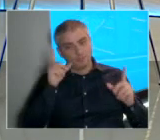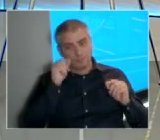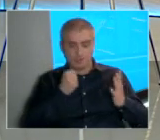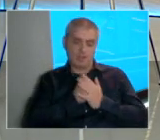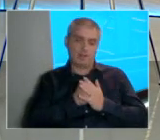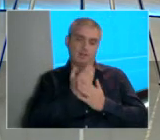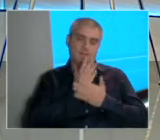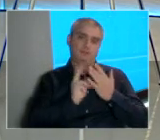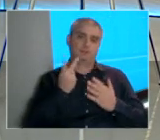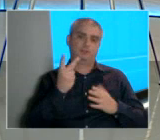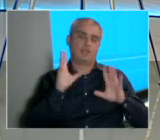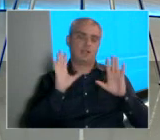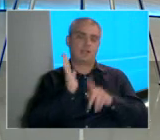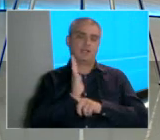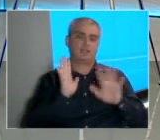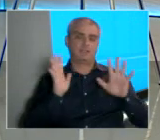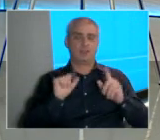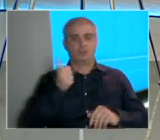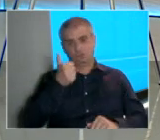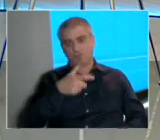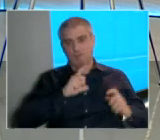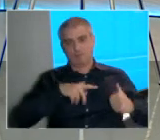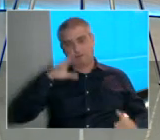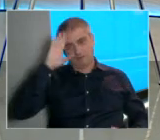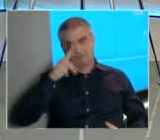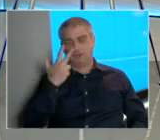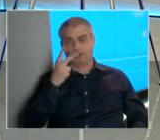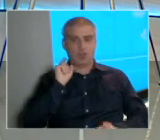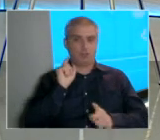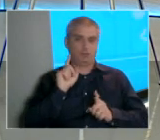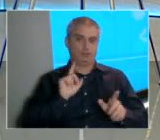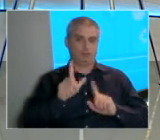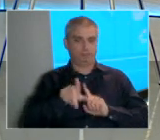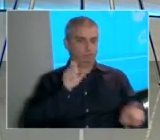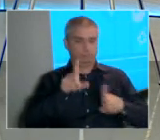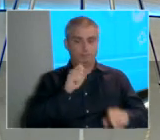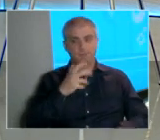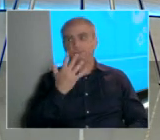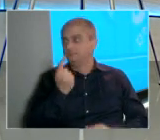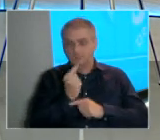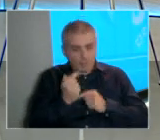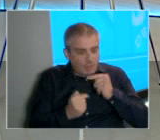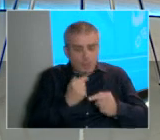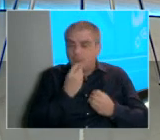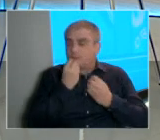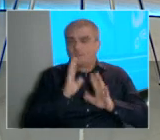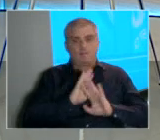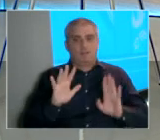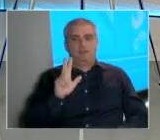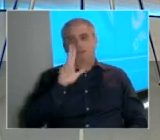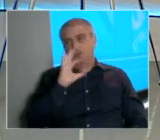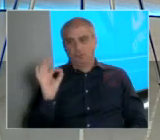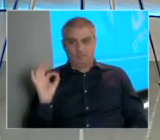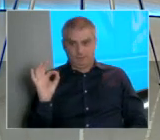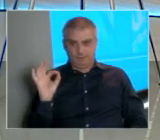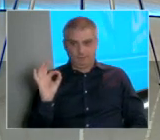עד המחצית השנייה, ב-10 הדקות הראשונות שלה, מכבי חיפה עם 3 שערים, עם משחק מרגל לרגל, זה באמת היה נפלא,